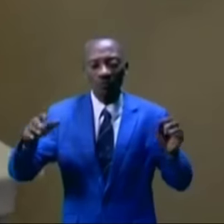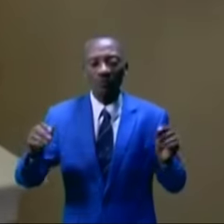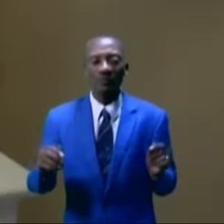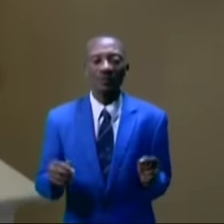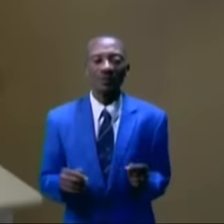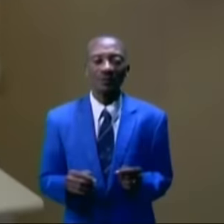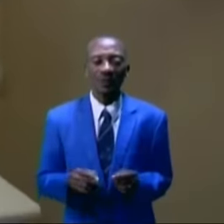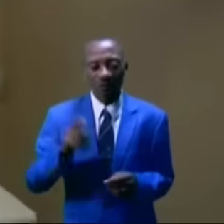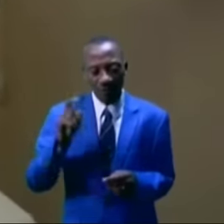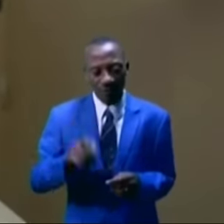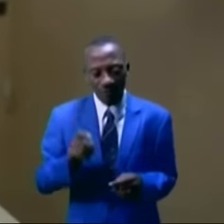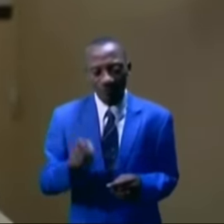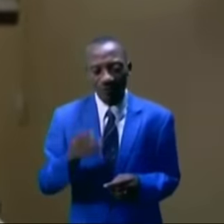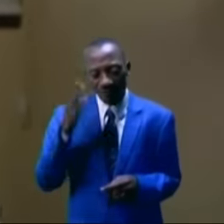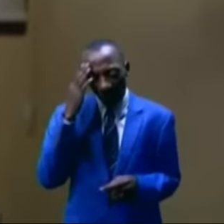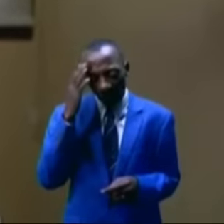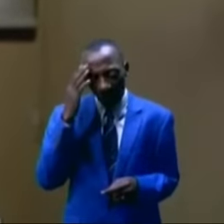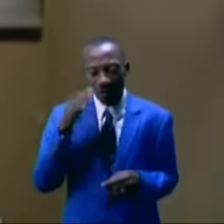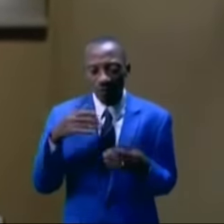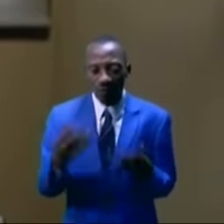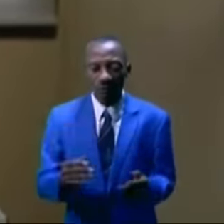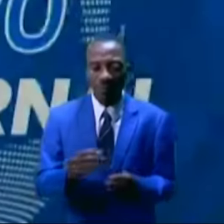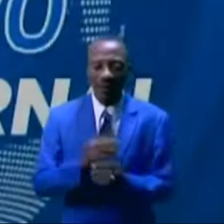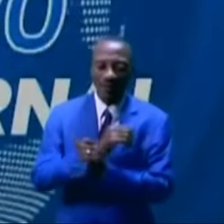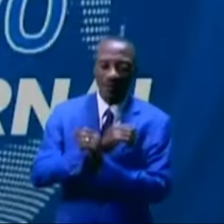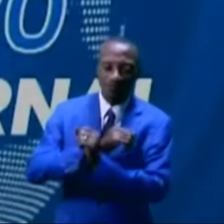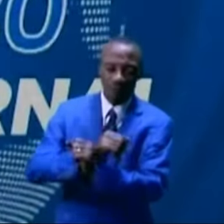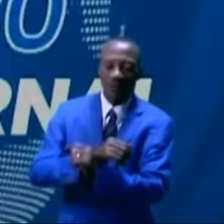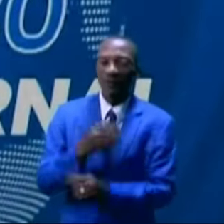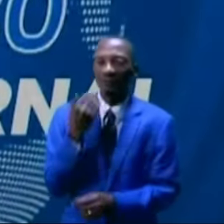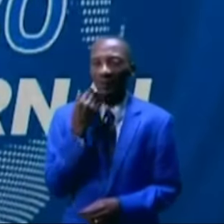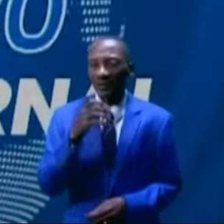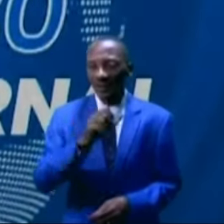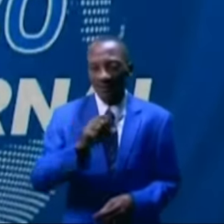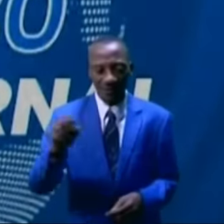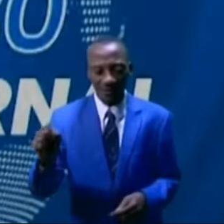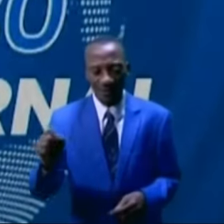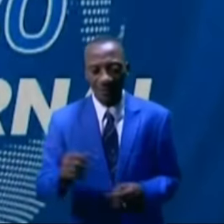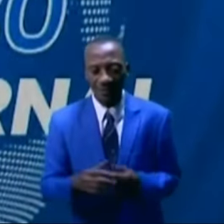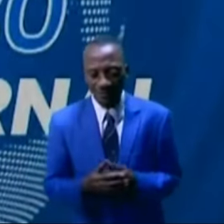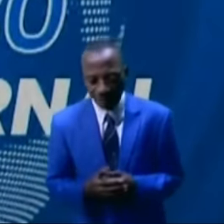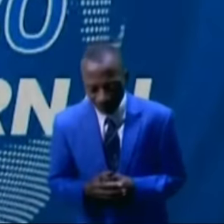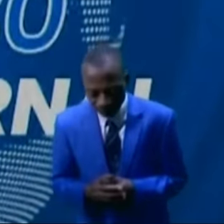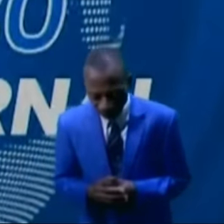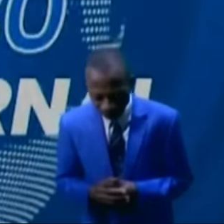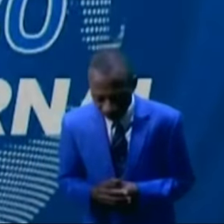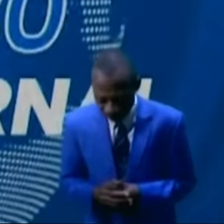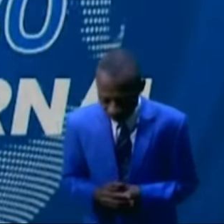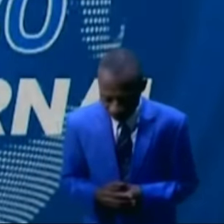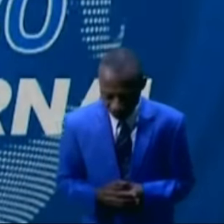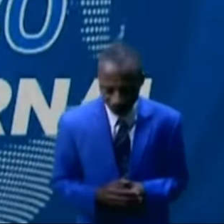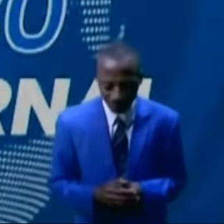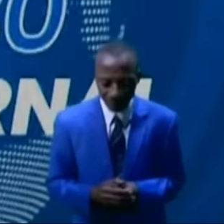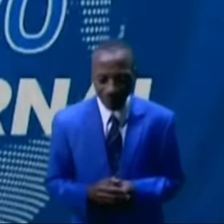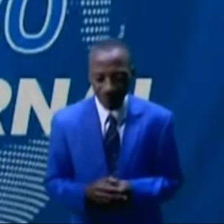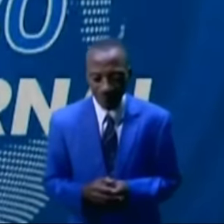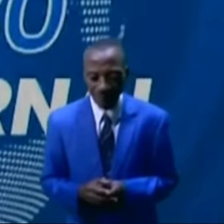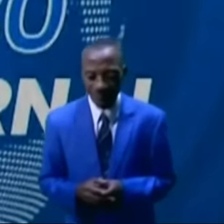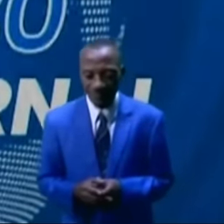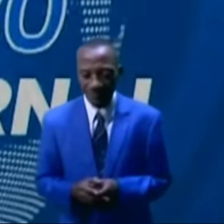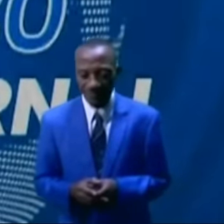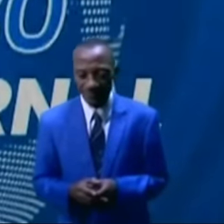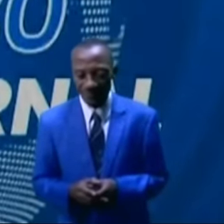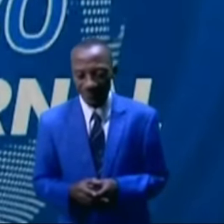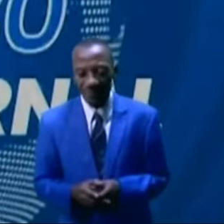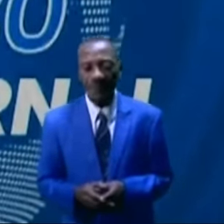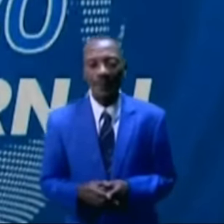la mammographie et autres. Pour politique à présent, désormais c'est officiel, la majorité